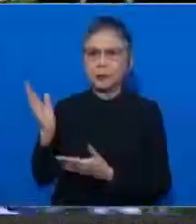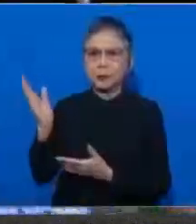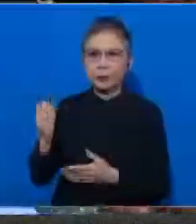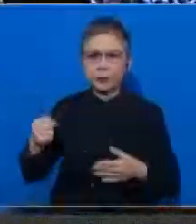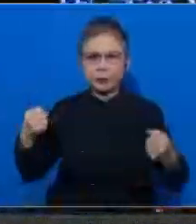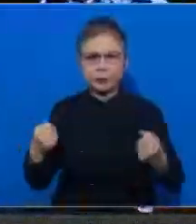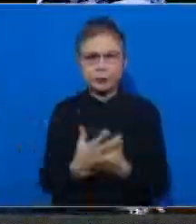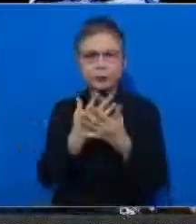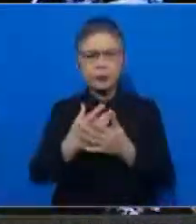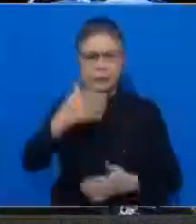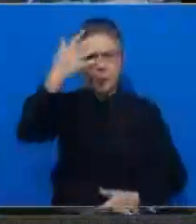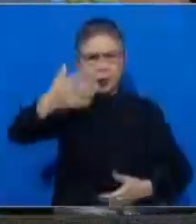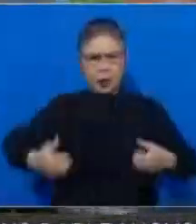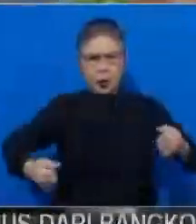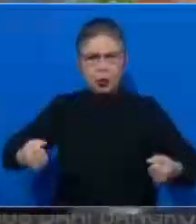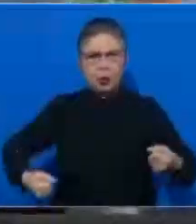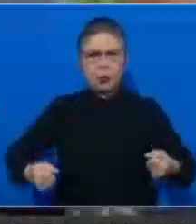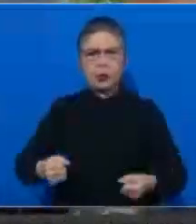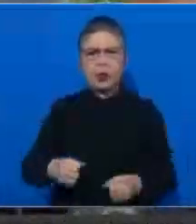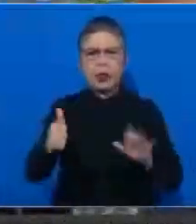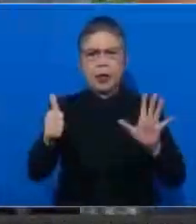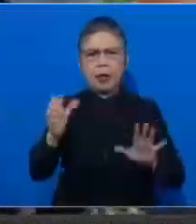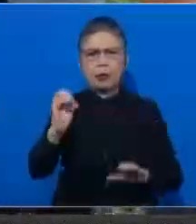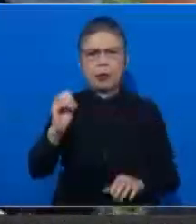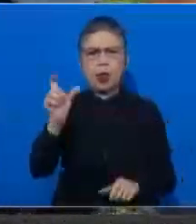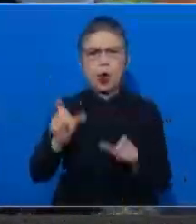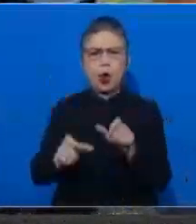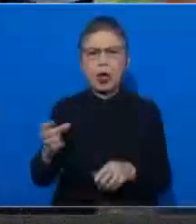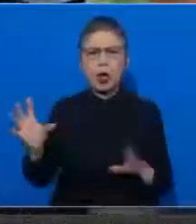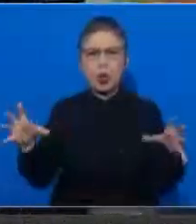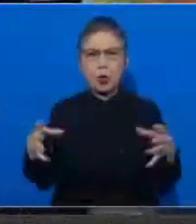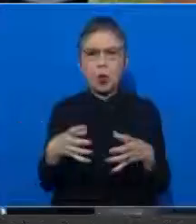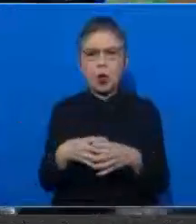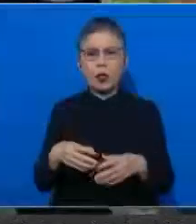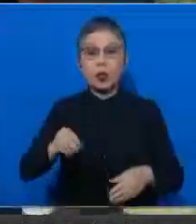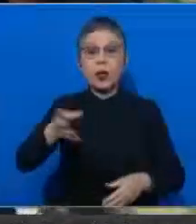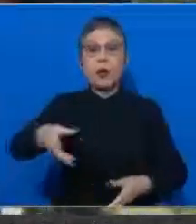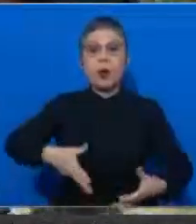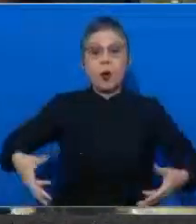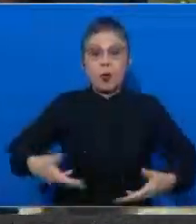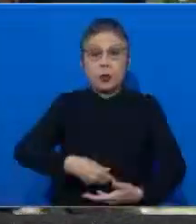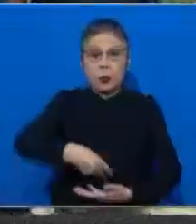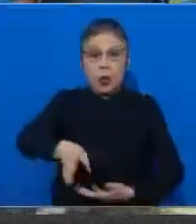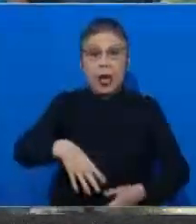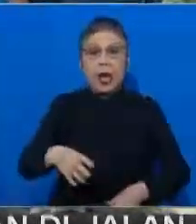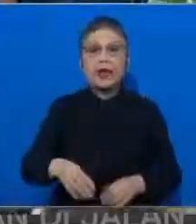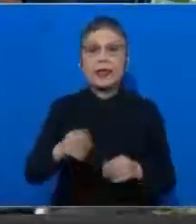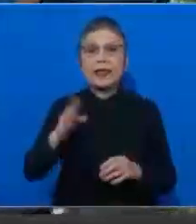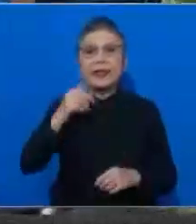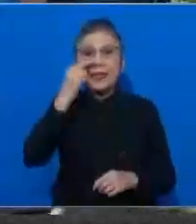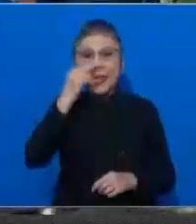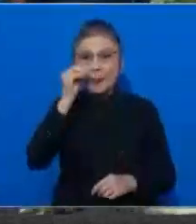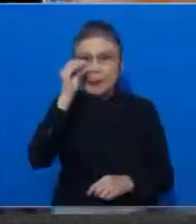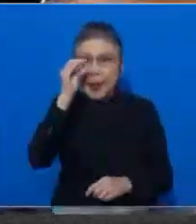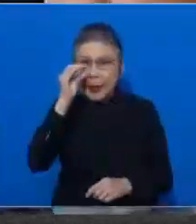Kecelakaan bus yang membawa 60 orang rombongan peziarah ini terjadi pada Senin dini hari